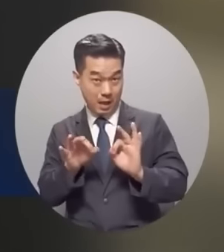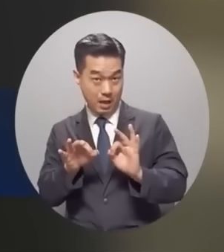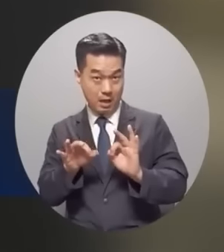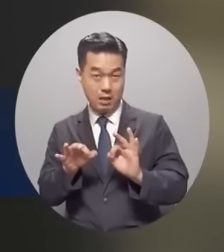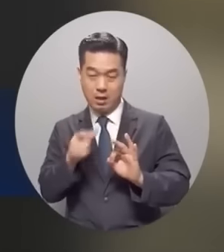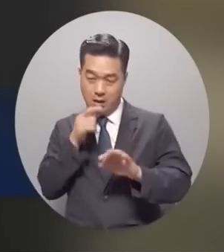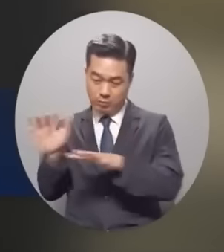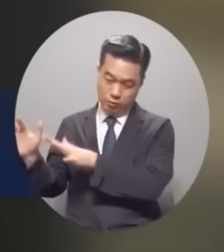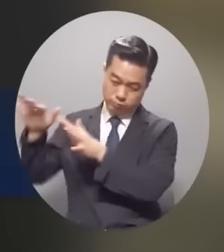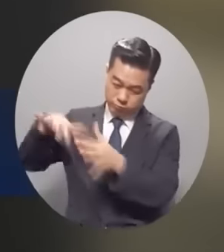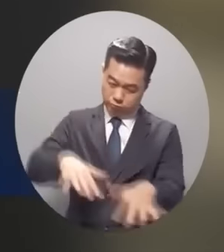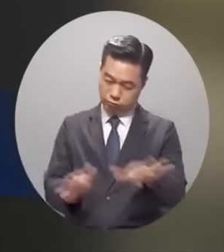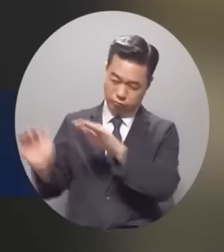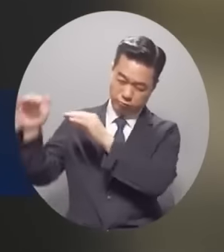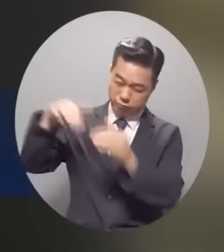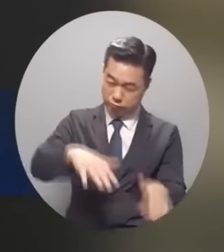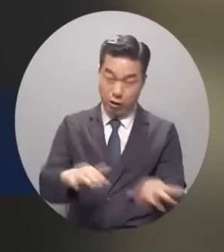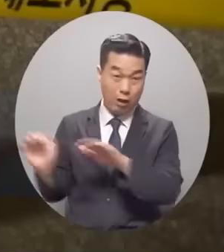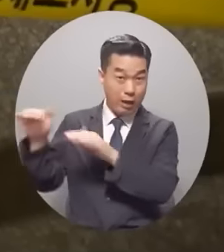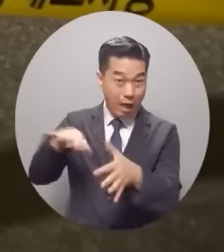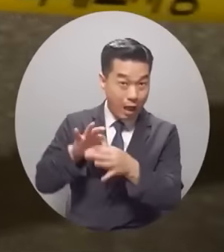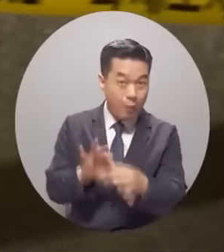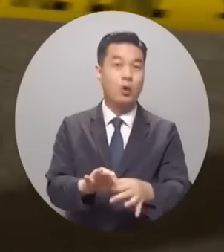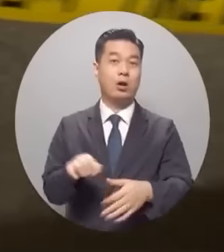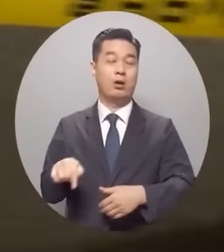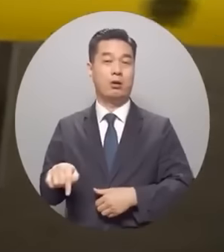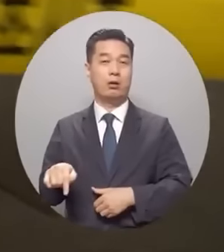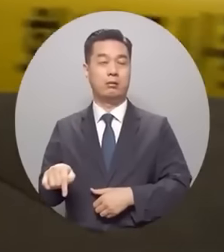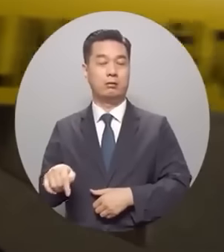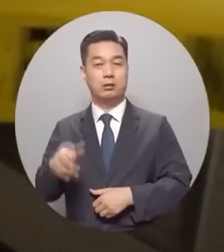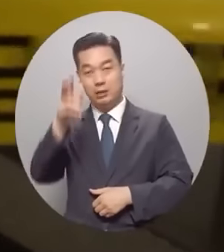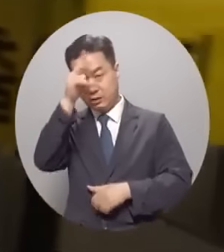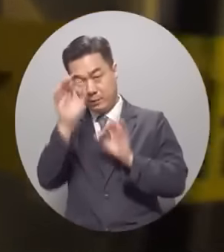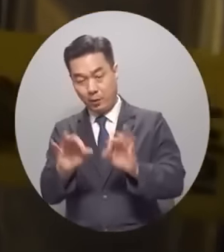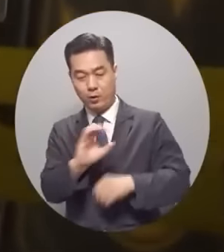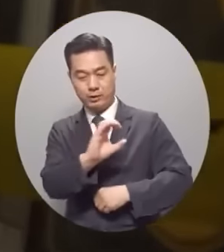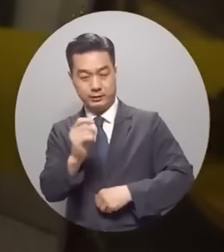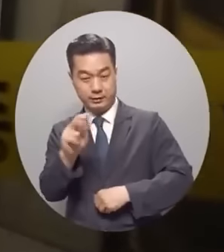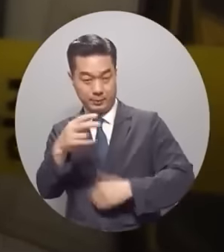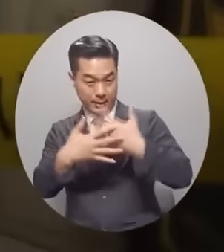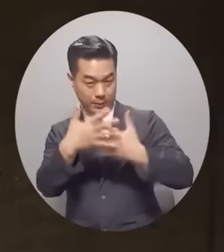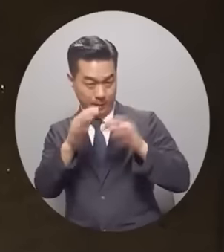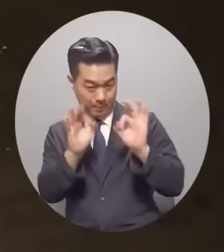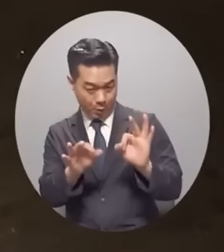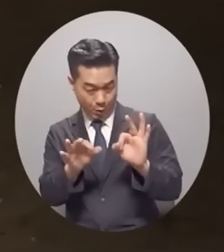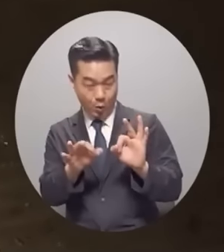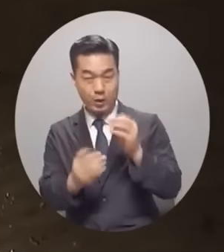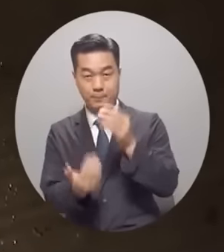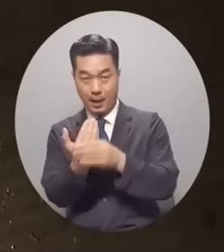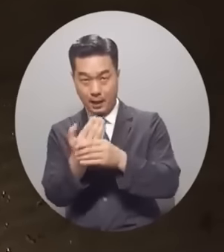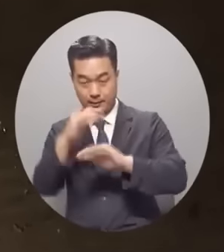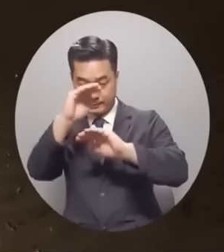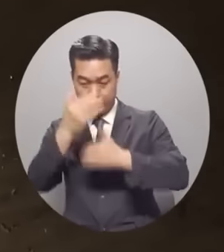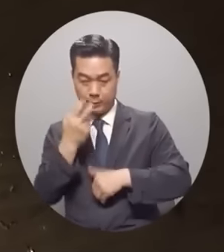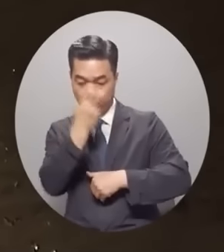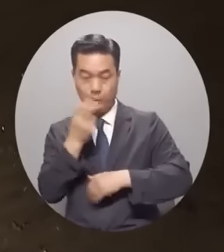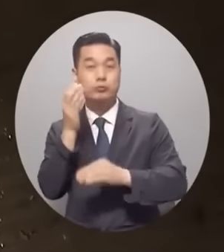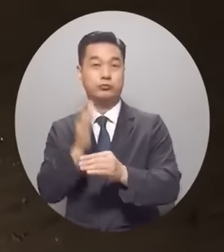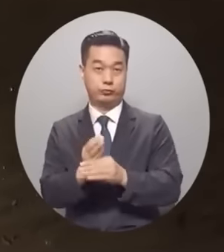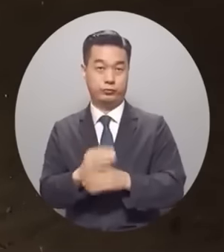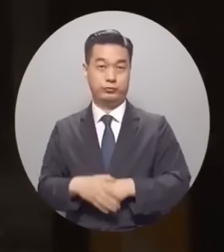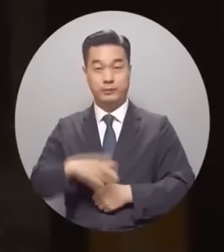물살이 엄청 세게 지하로 들어가고 있었어요. 경찰은 CCTV 등을 토대로 정확한 사건 경위를 조사하고 있습니다.